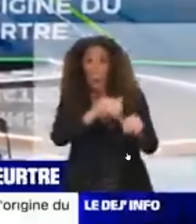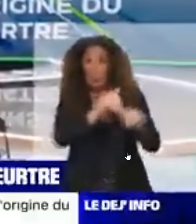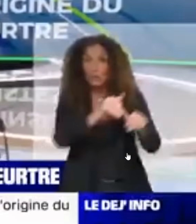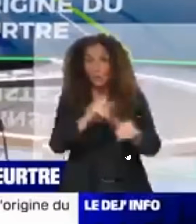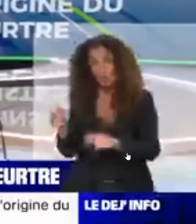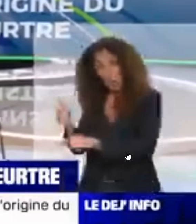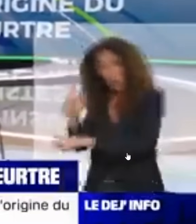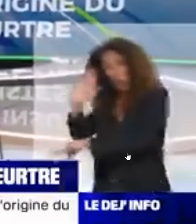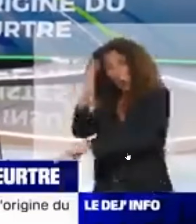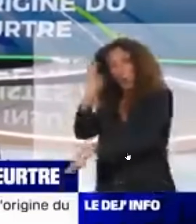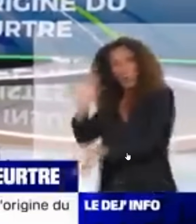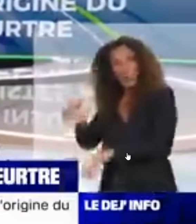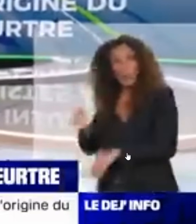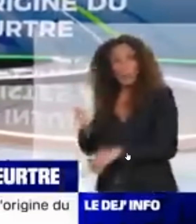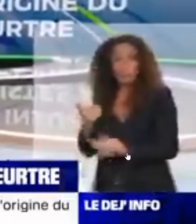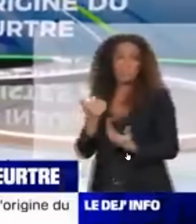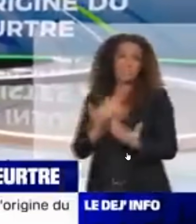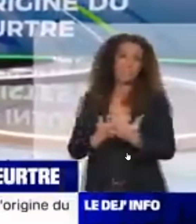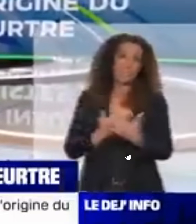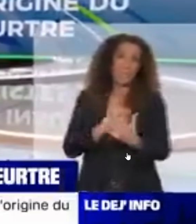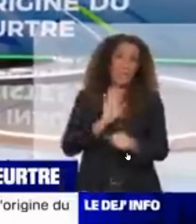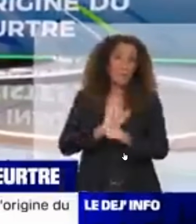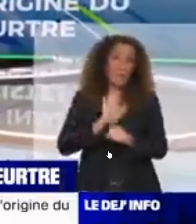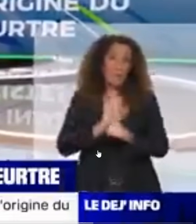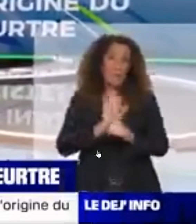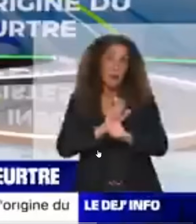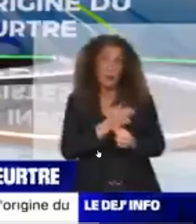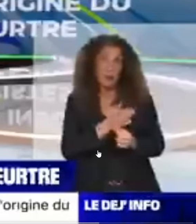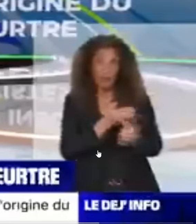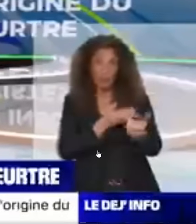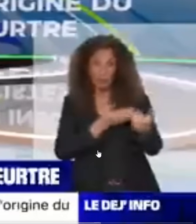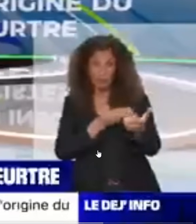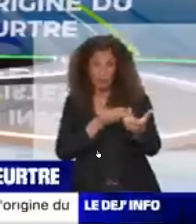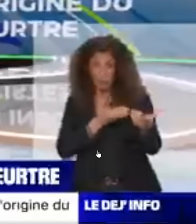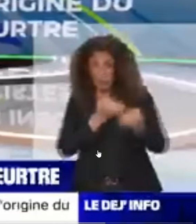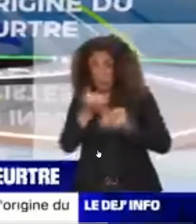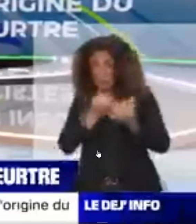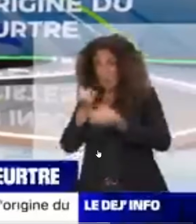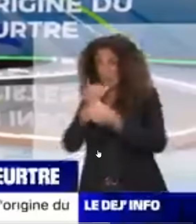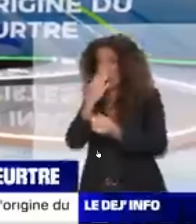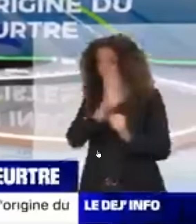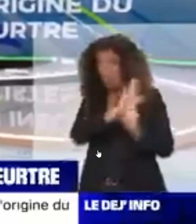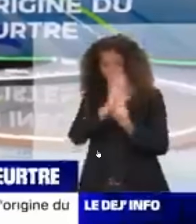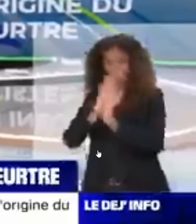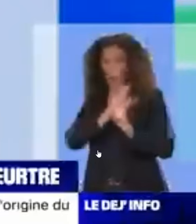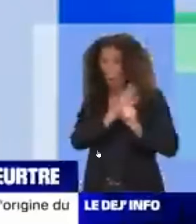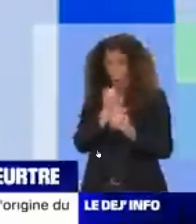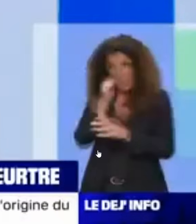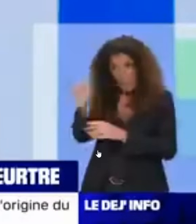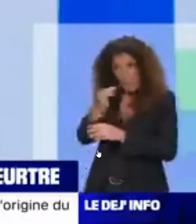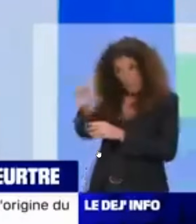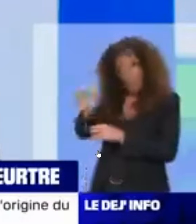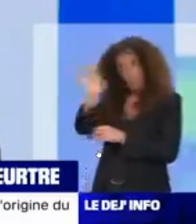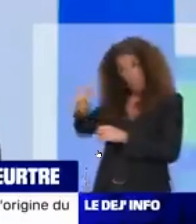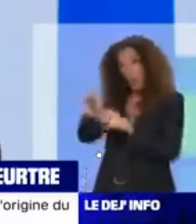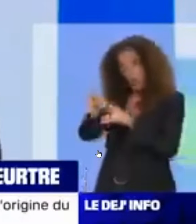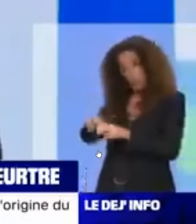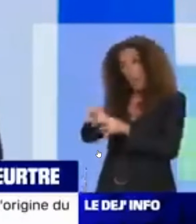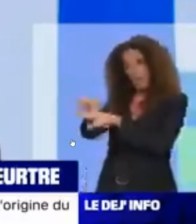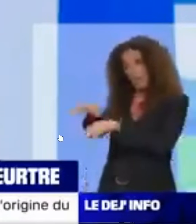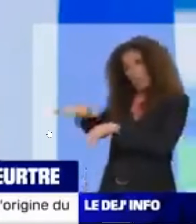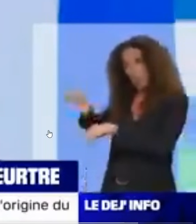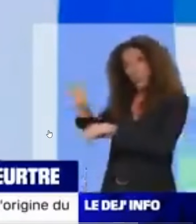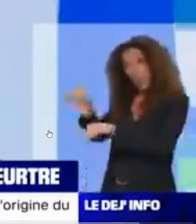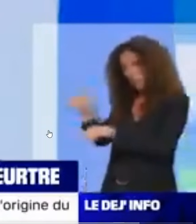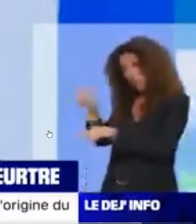sont des témoignages qui, d'après nos informations, sont confirmés par d'autres témoins aux enquêteurs, même si tout ça, ce sera à la